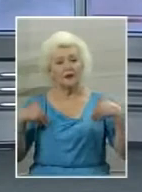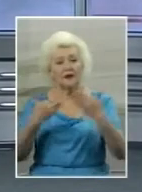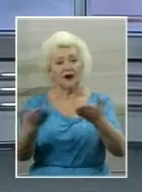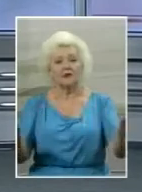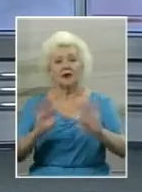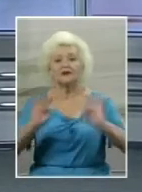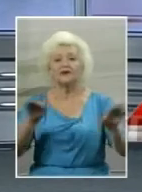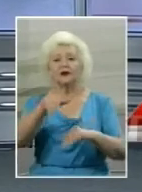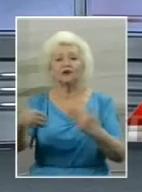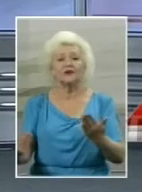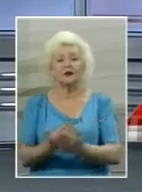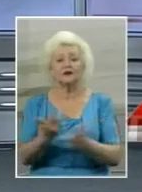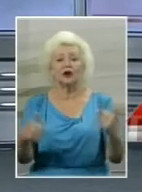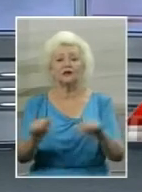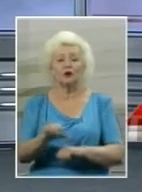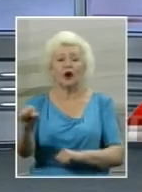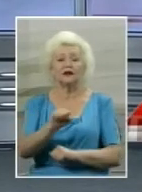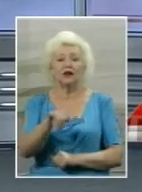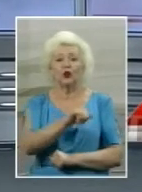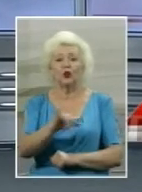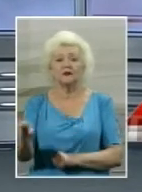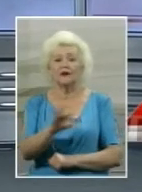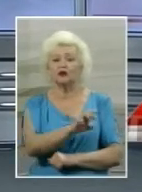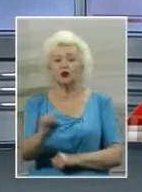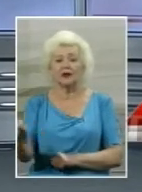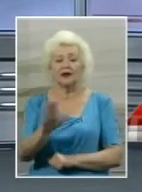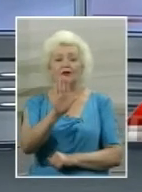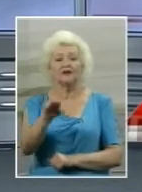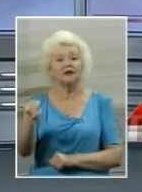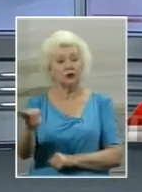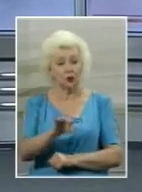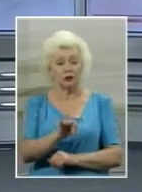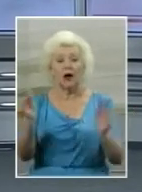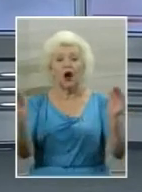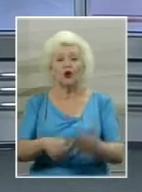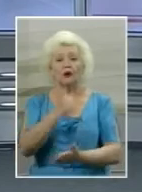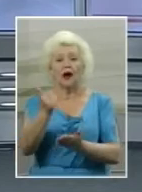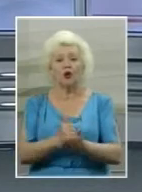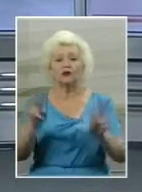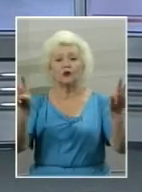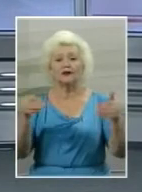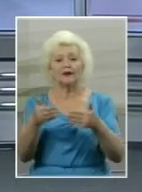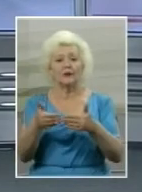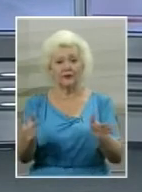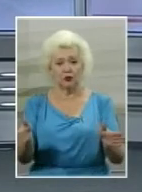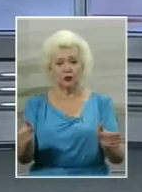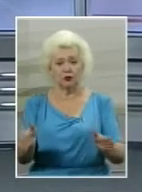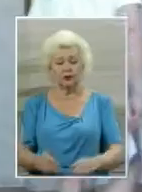Вітаю вас в ефірі «Таврійські новини» в студії Андрій Усов. Сурдопереклад Валентини Туніної. Коротко основні теми випуску.